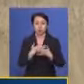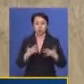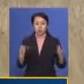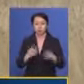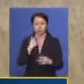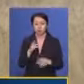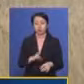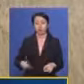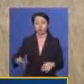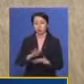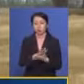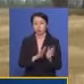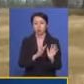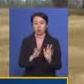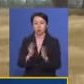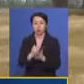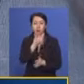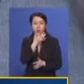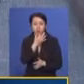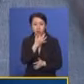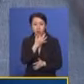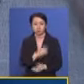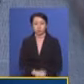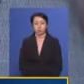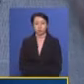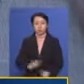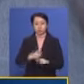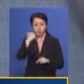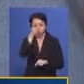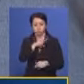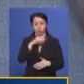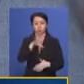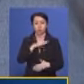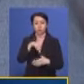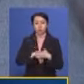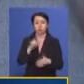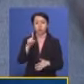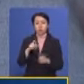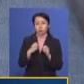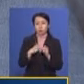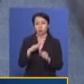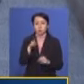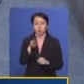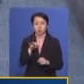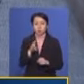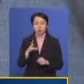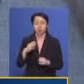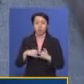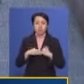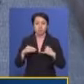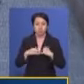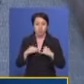отметить, что в регионе продолжается уборка масличных культур. В текущем году было внесено 115 тысяч тонн минеральных